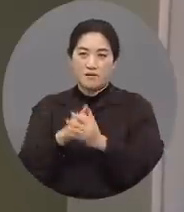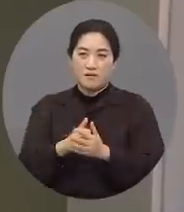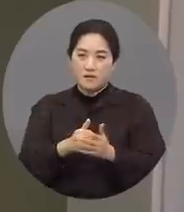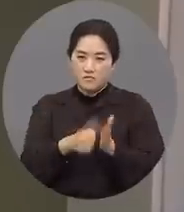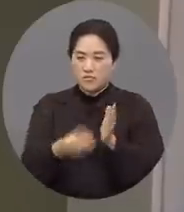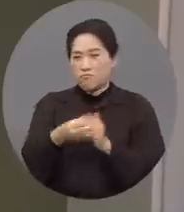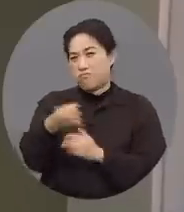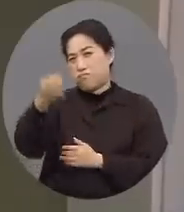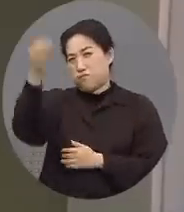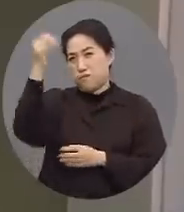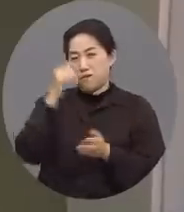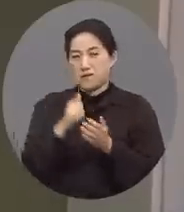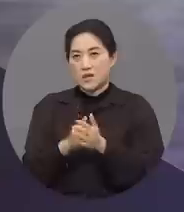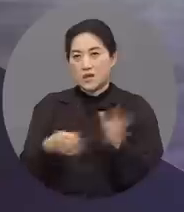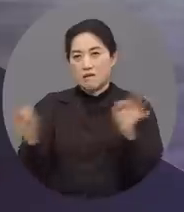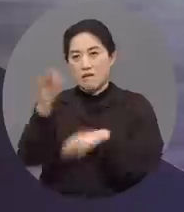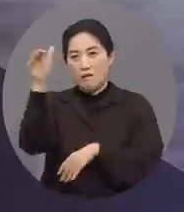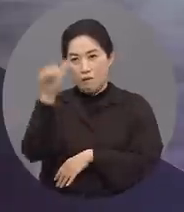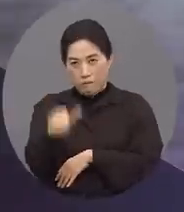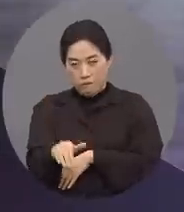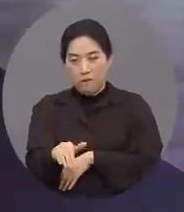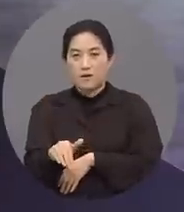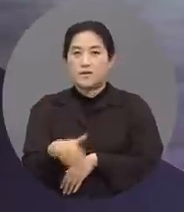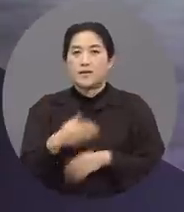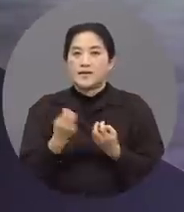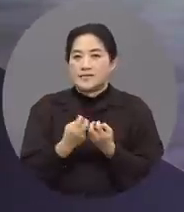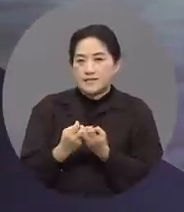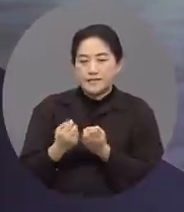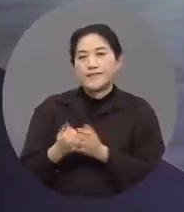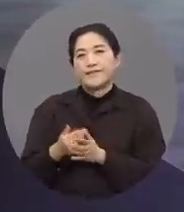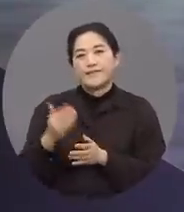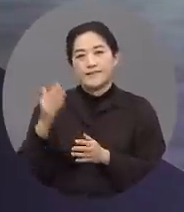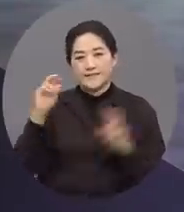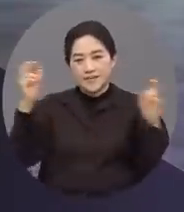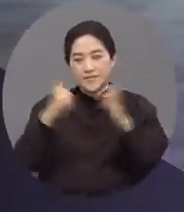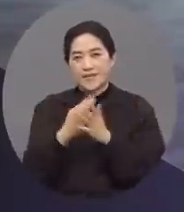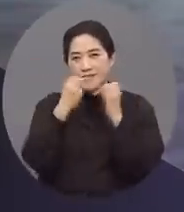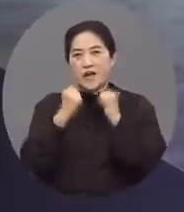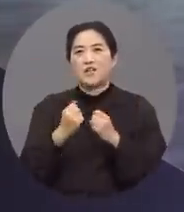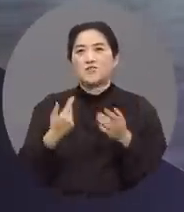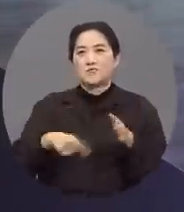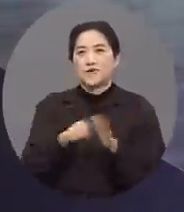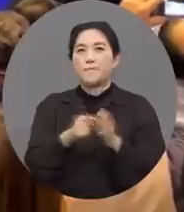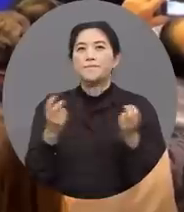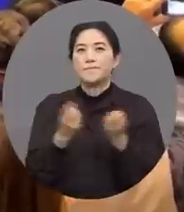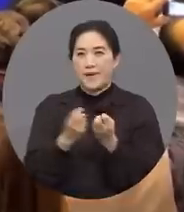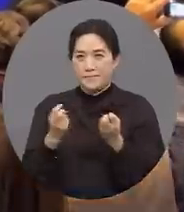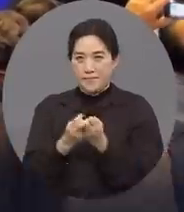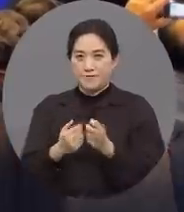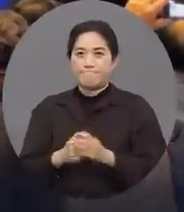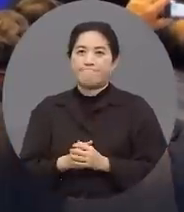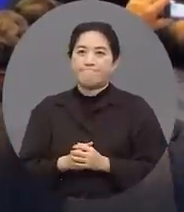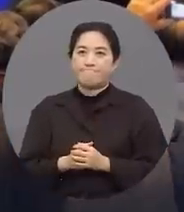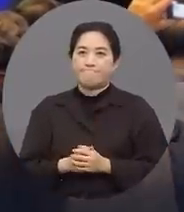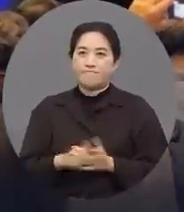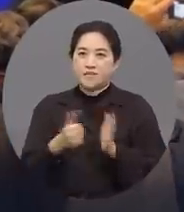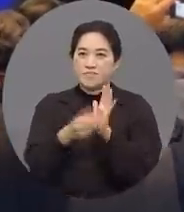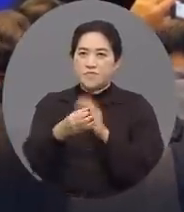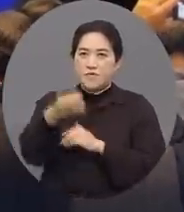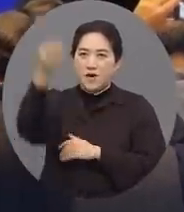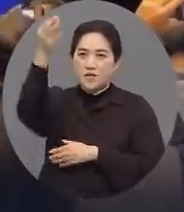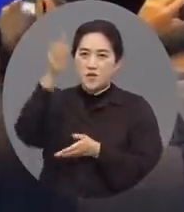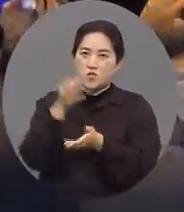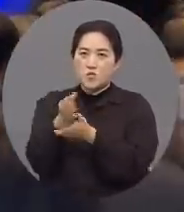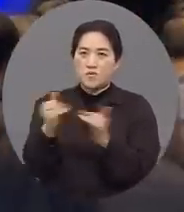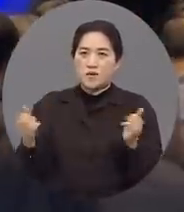물가 상승과 예고된 경기 침체에 대응하기 위한 기업들의 생존 전략입니다. Inflationary effects on the consumer